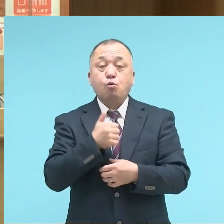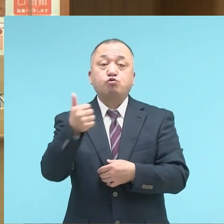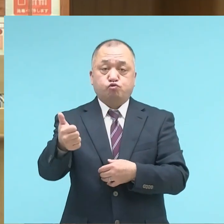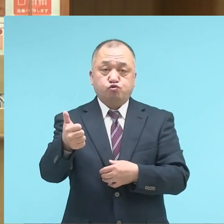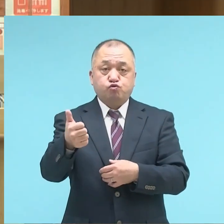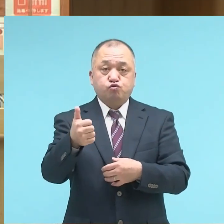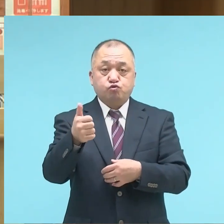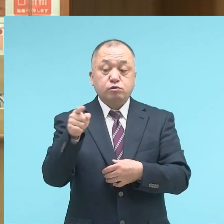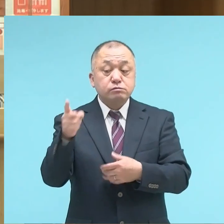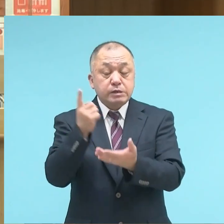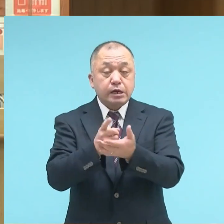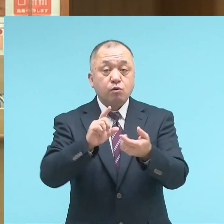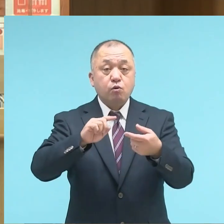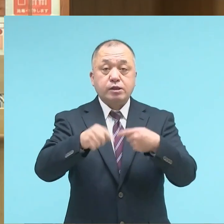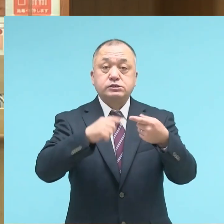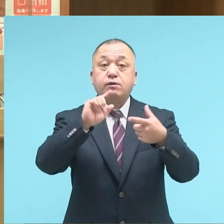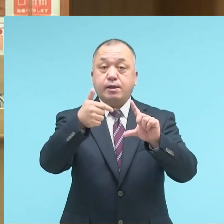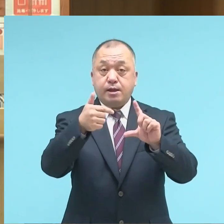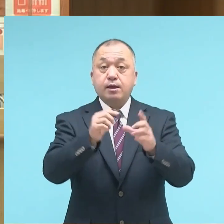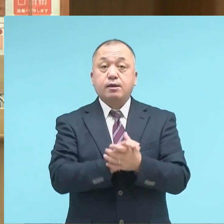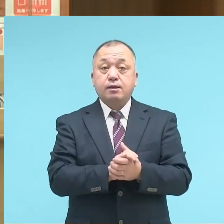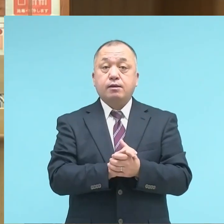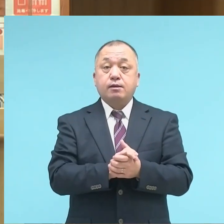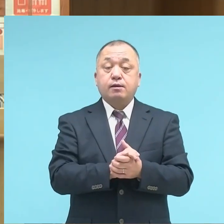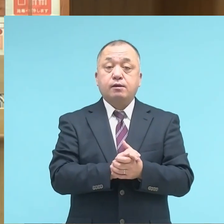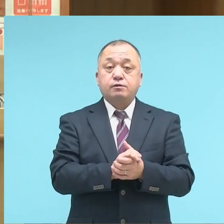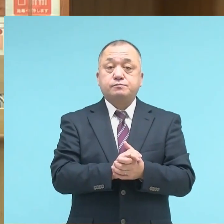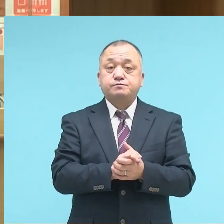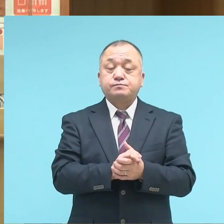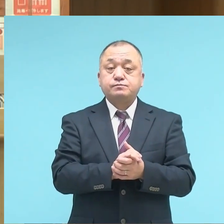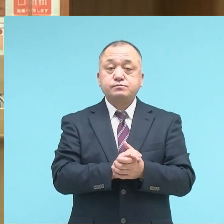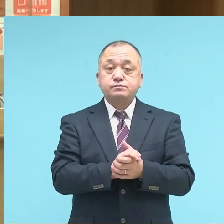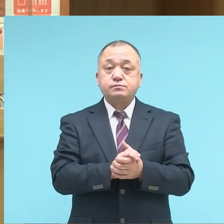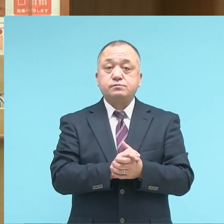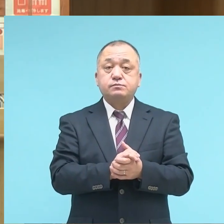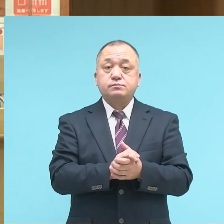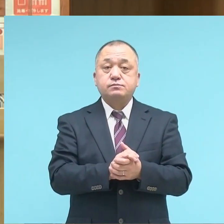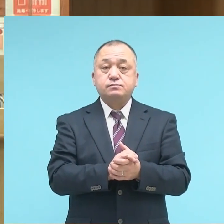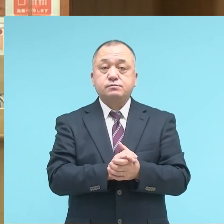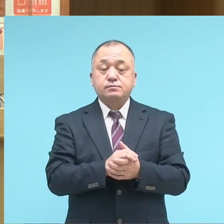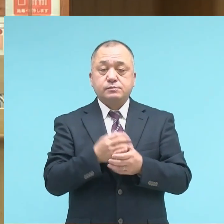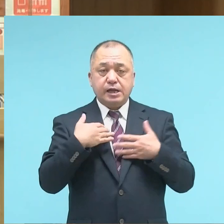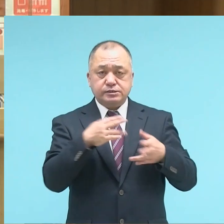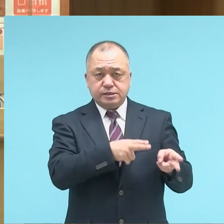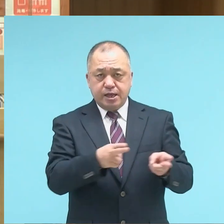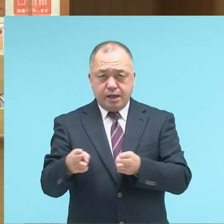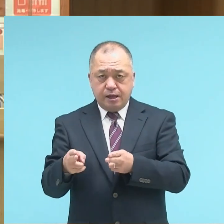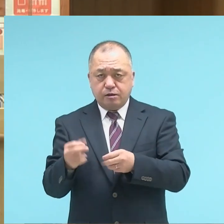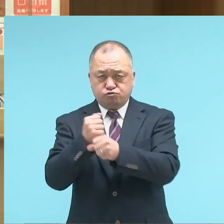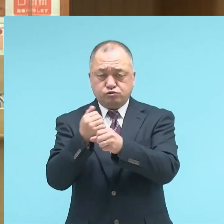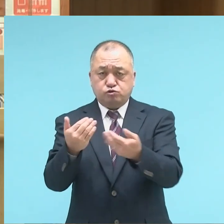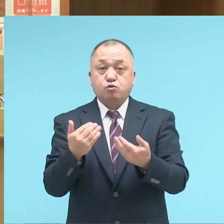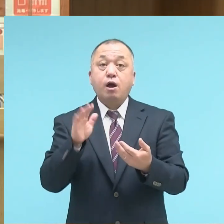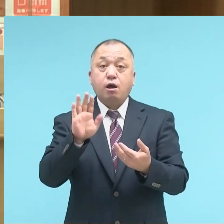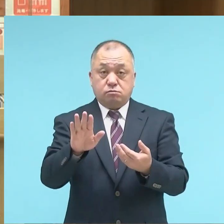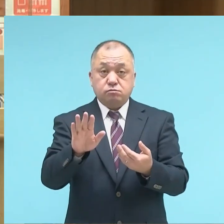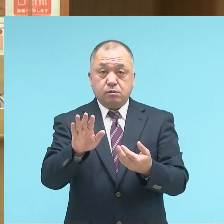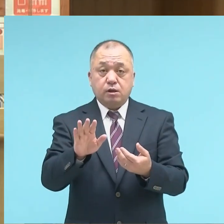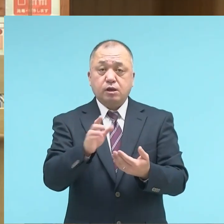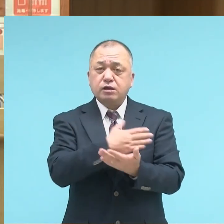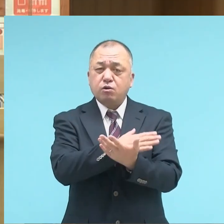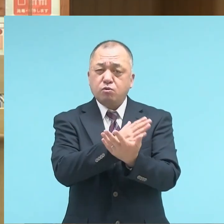て行くんですけども、そういった状況の中で、やはり体制充実が必要だということで、ありとあらゆる策